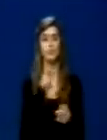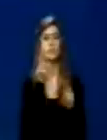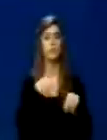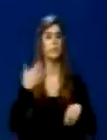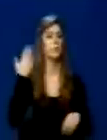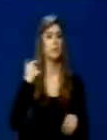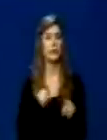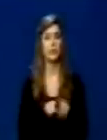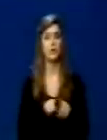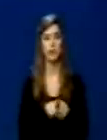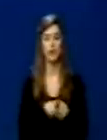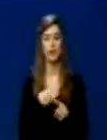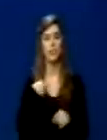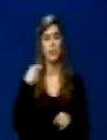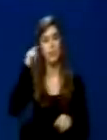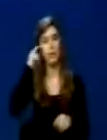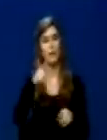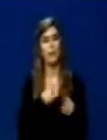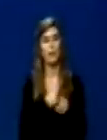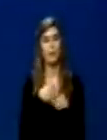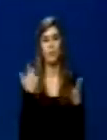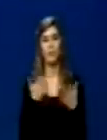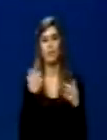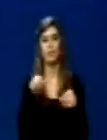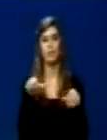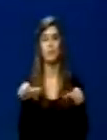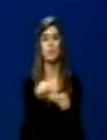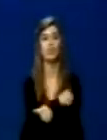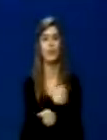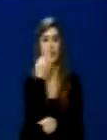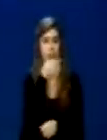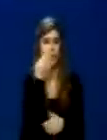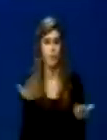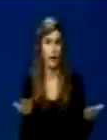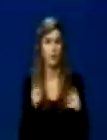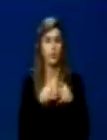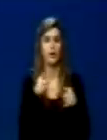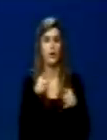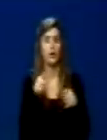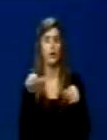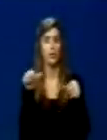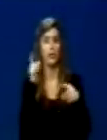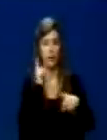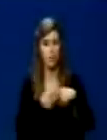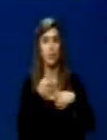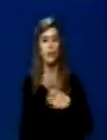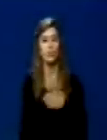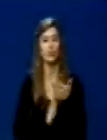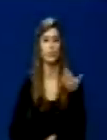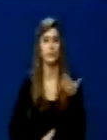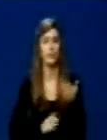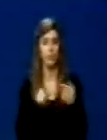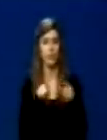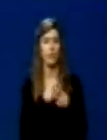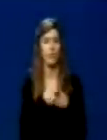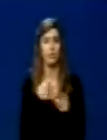e vlerësova si fshehje të një pjesë të vërtetës, pra një vërtetë gjysmake. Dhe me këto të vërteta gjysmake, vërtetën nuk